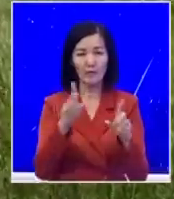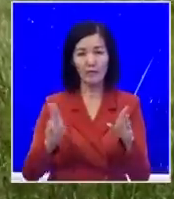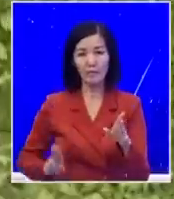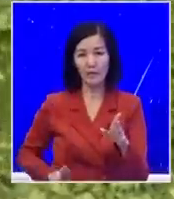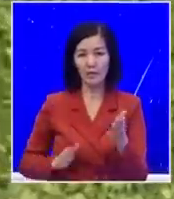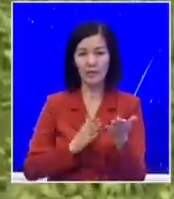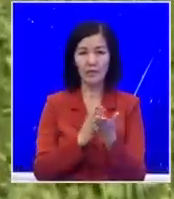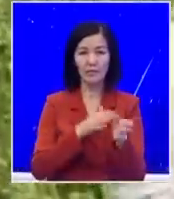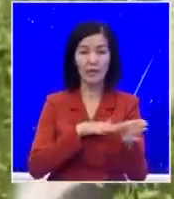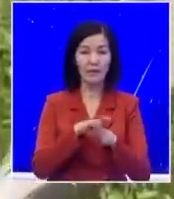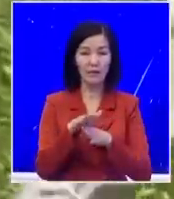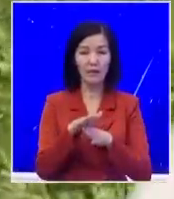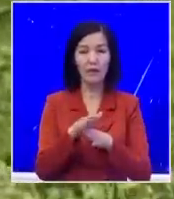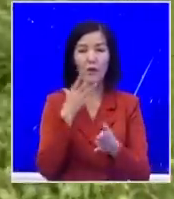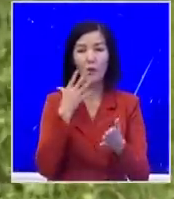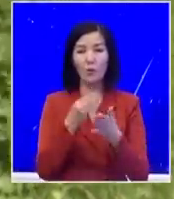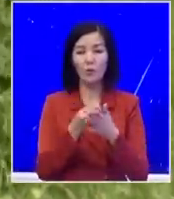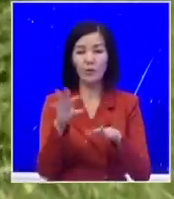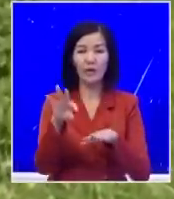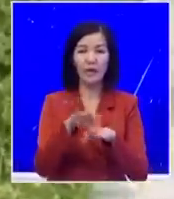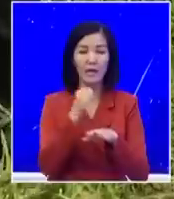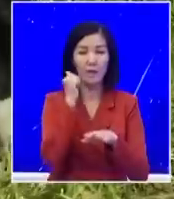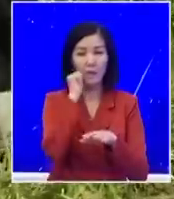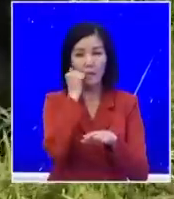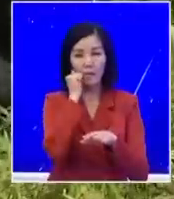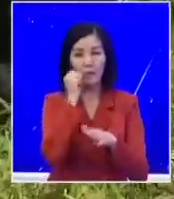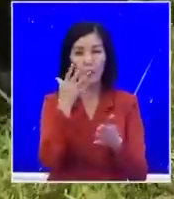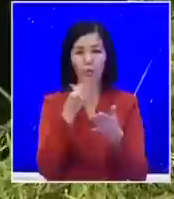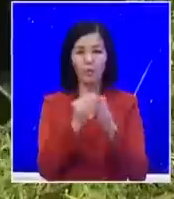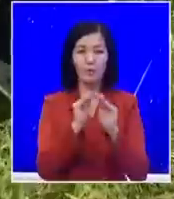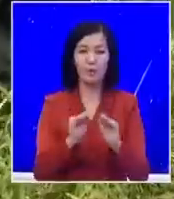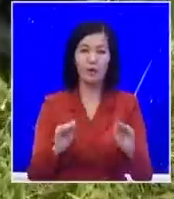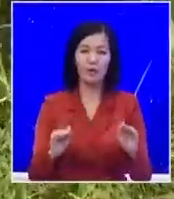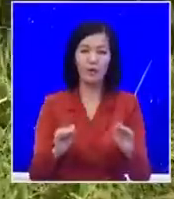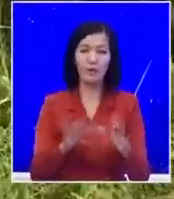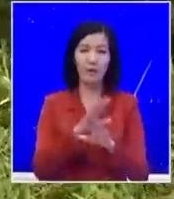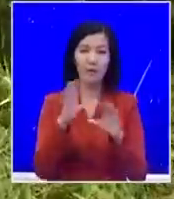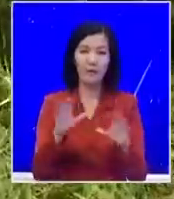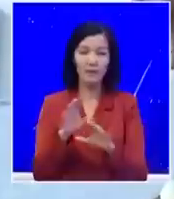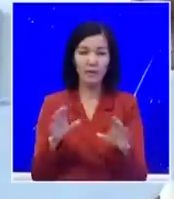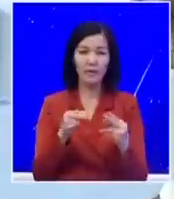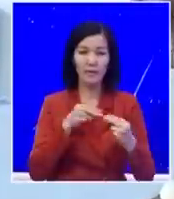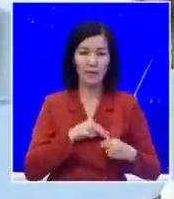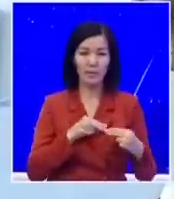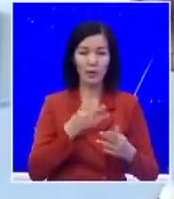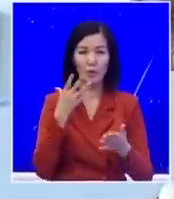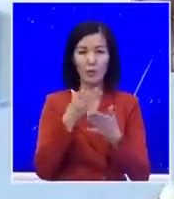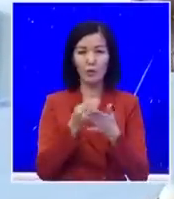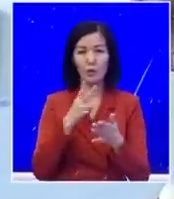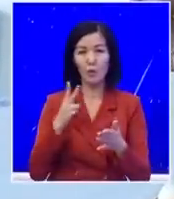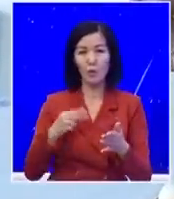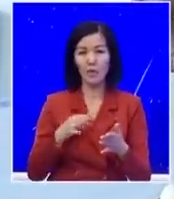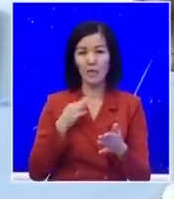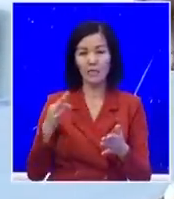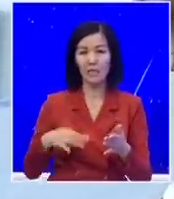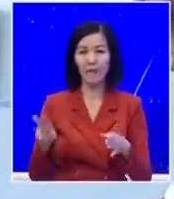болып қызмет істеген. Сүйікті жары Бәтжан Оразбаева да бар ғұмырын бала тәрбиесіне арнаған. Еңбек ете жүріп, өзінің ұл қыздарына да